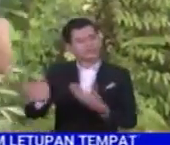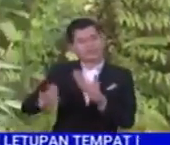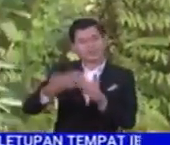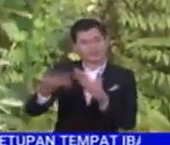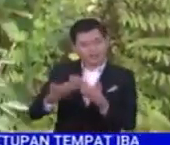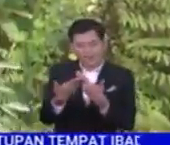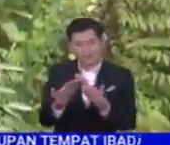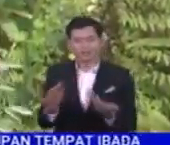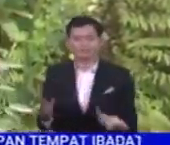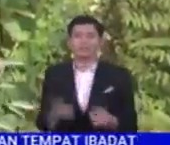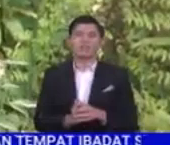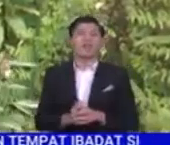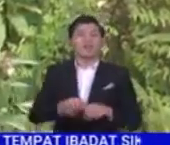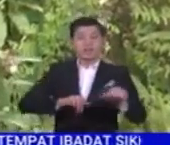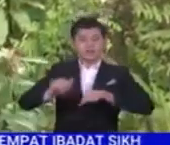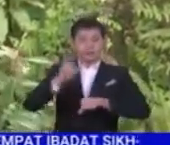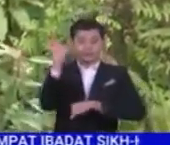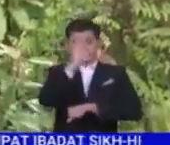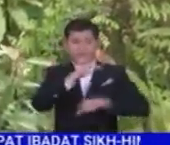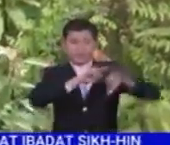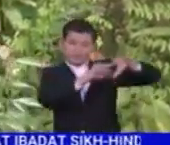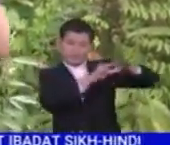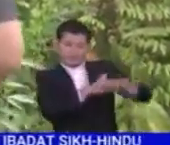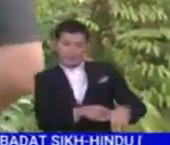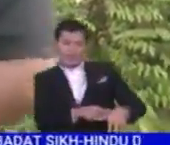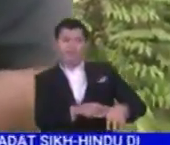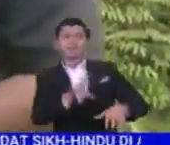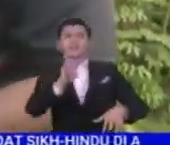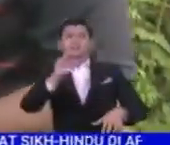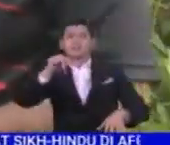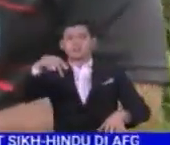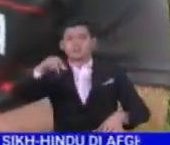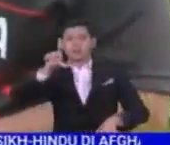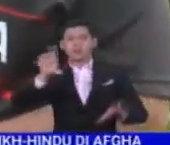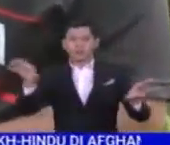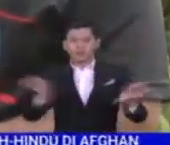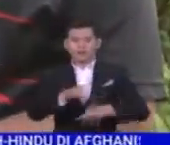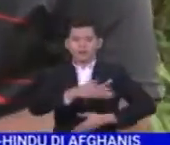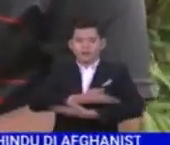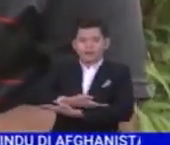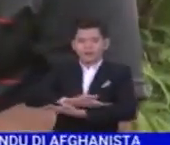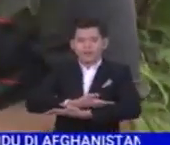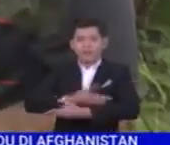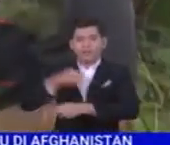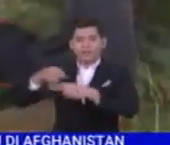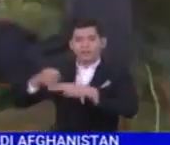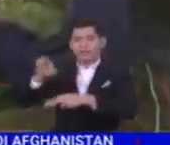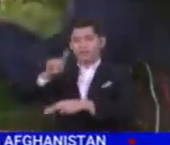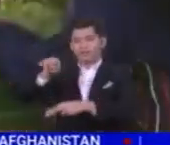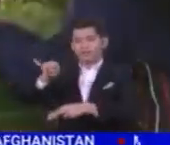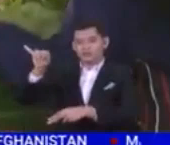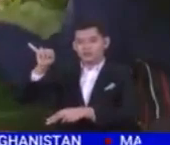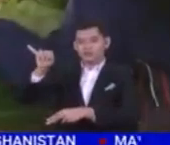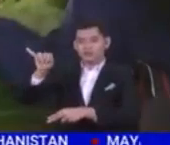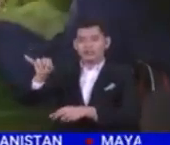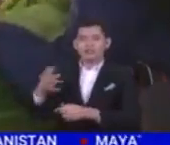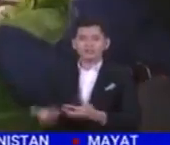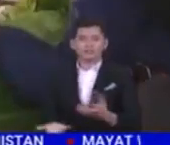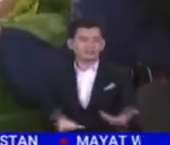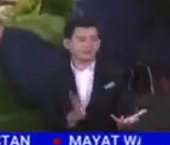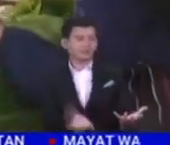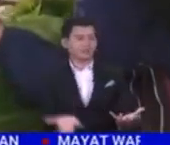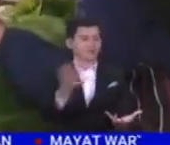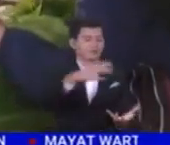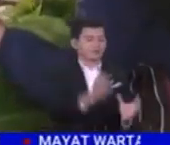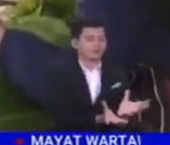Setiap hari, aktiviti mencari daun simpul dilakukan anaknya, Muhammad Ramzi Abdul Wahab. Membungkus nasi